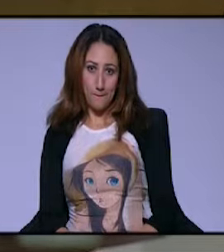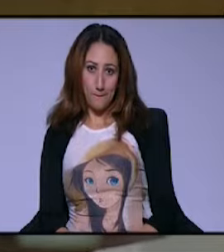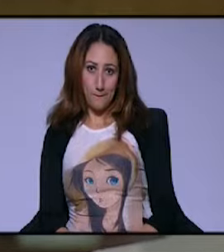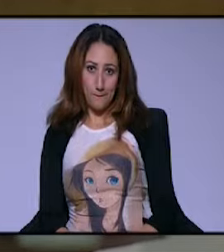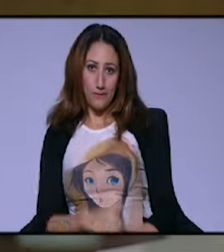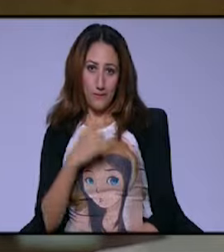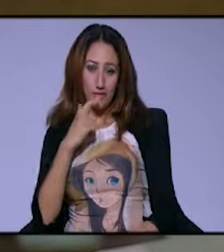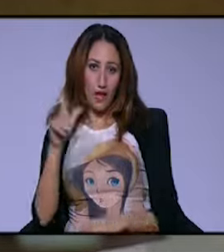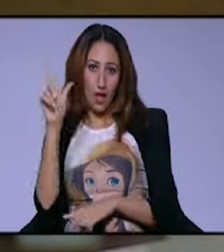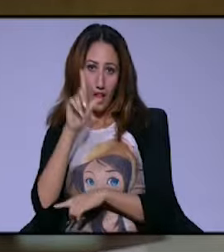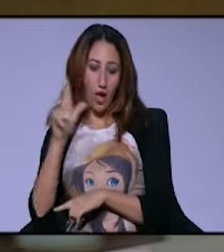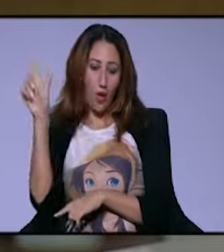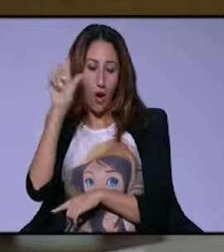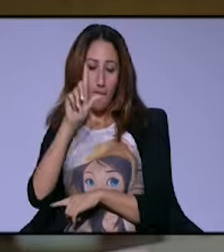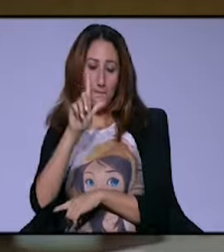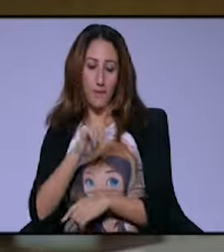الله